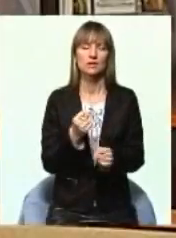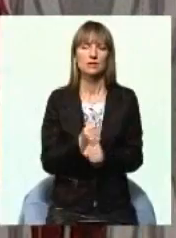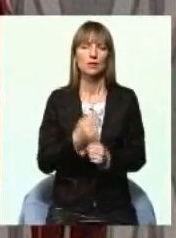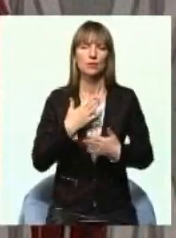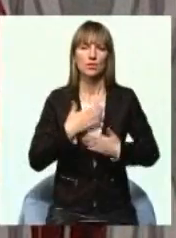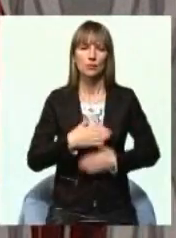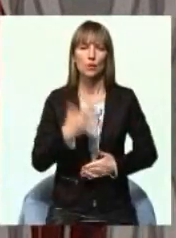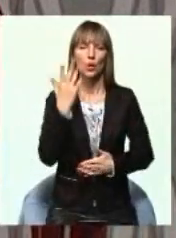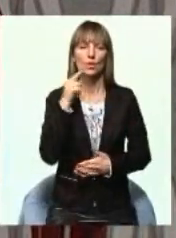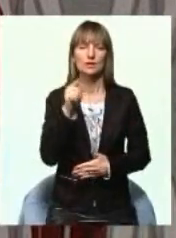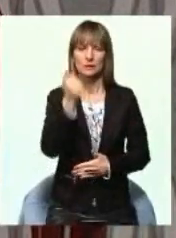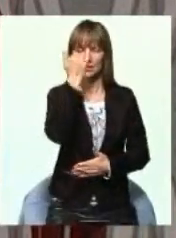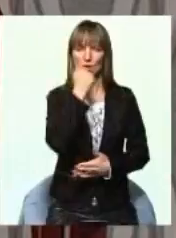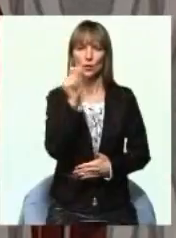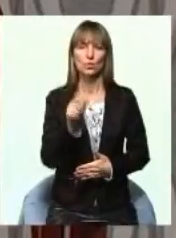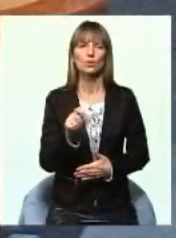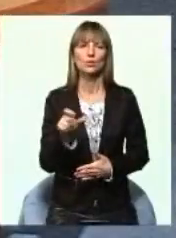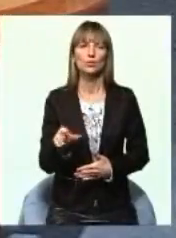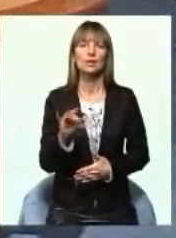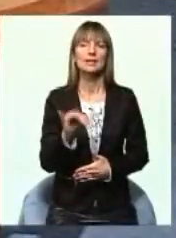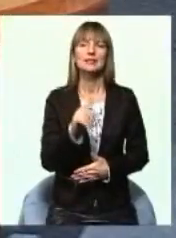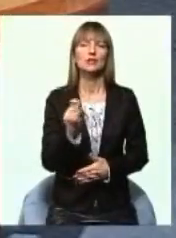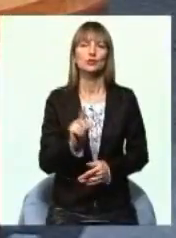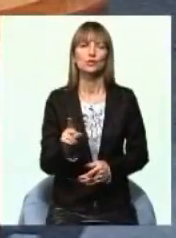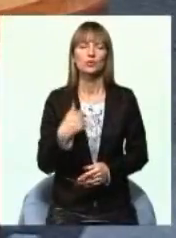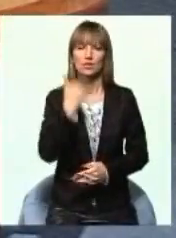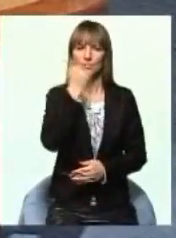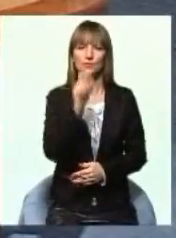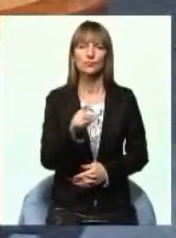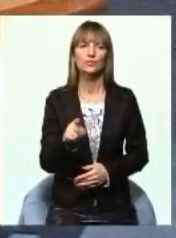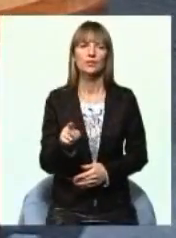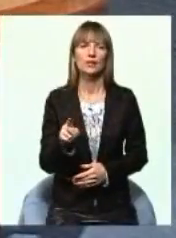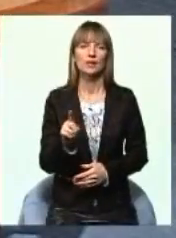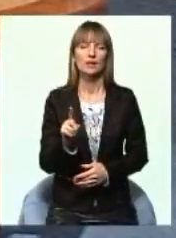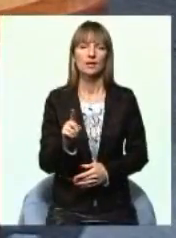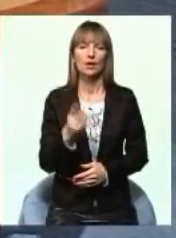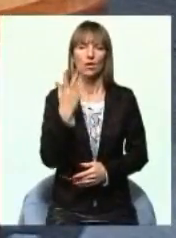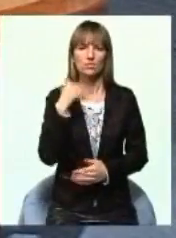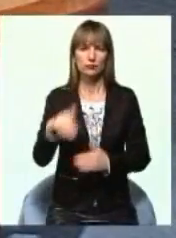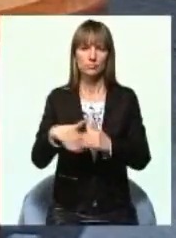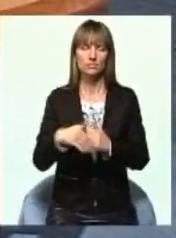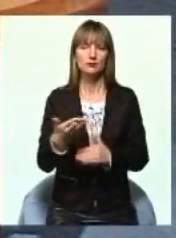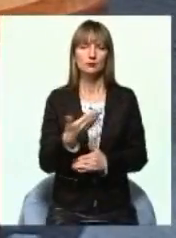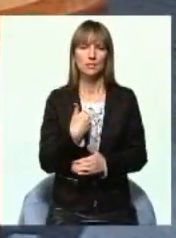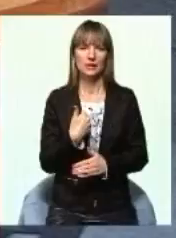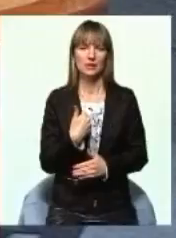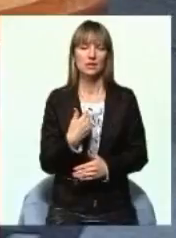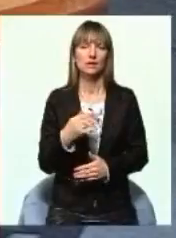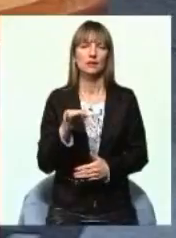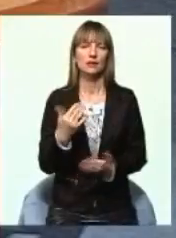приємно. Коли ти дякуєш людям і за що? Я дякую людям, коли вони, наприклад, допомагають мені